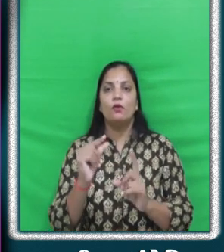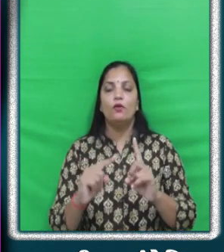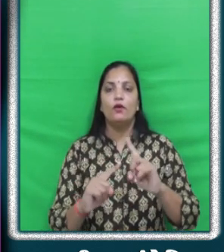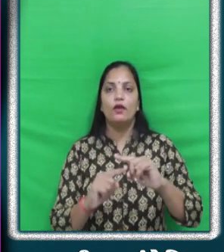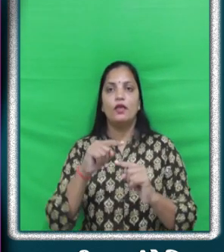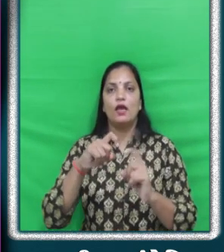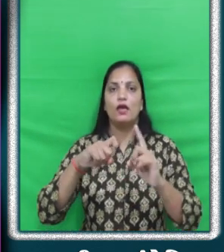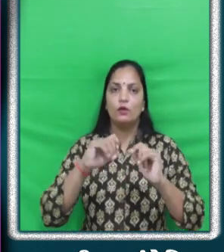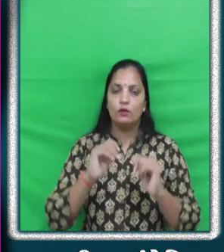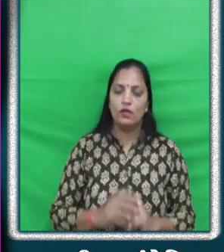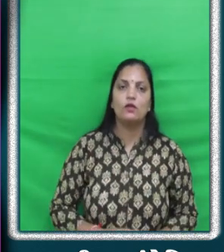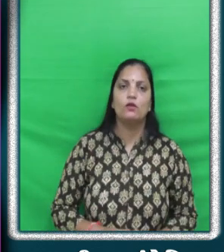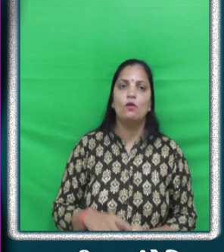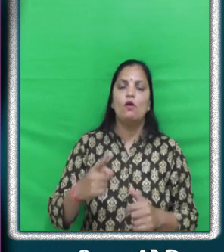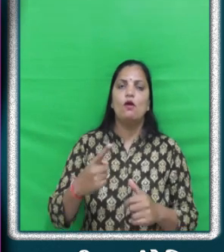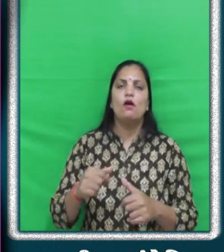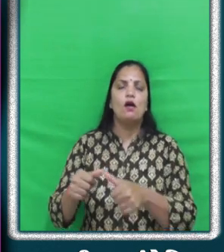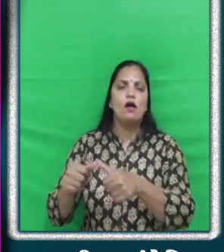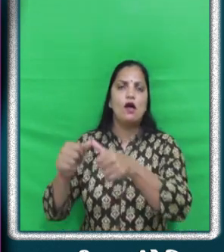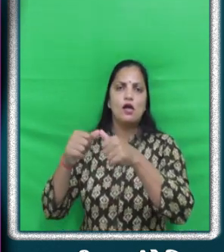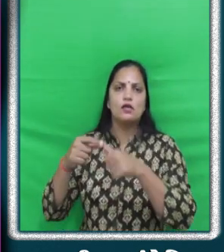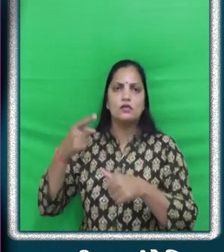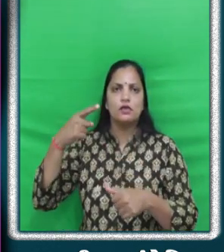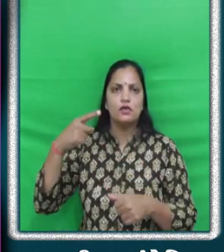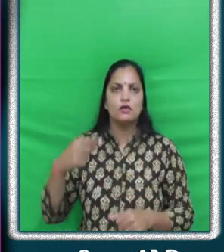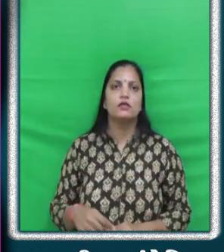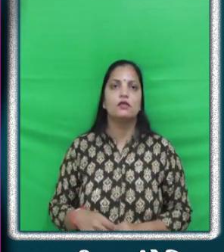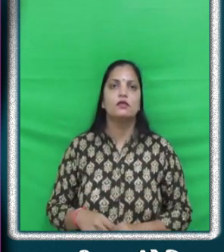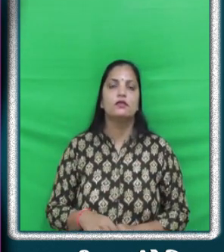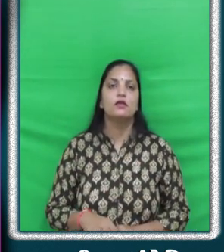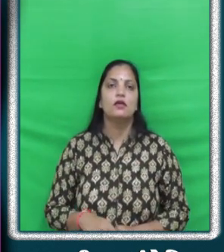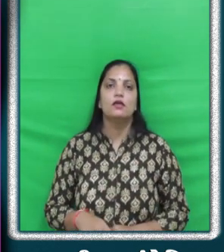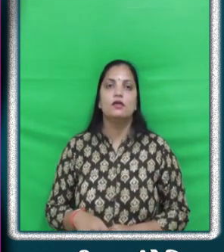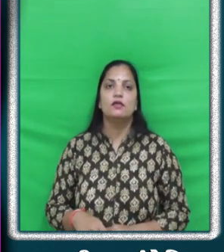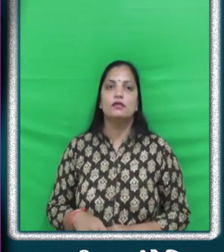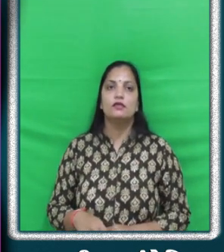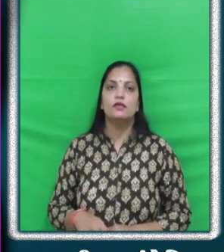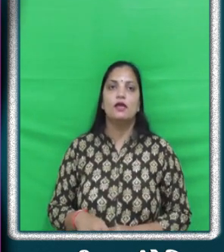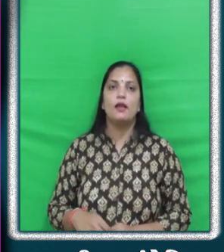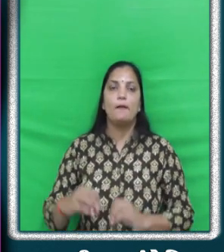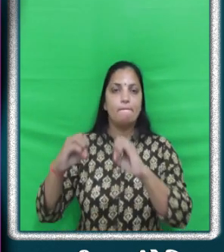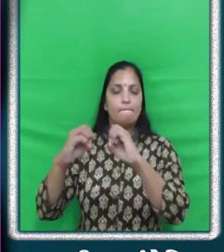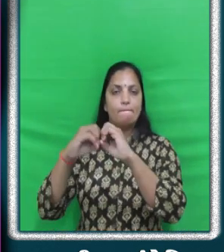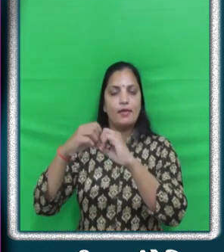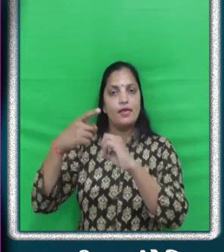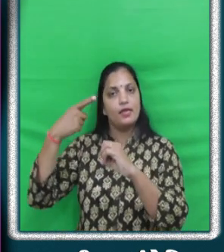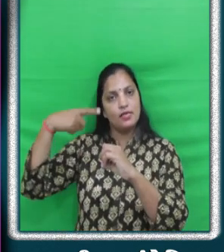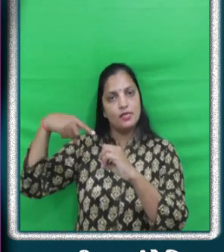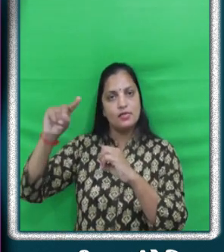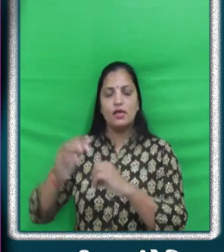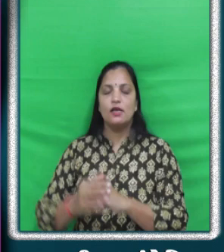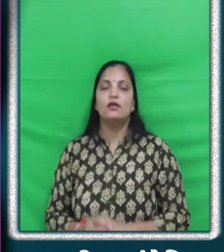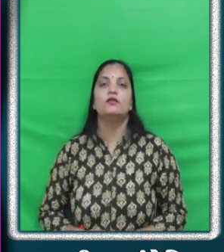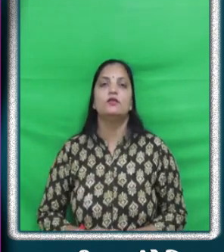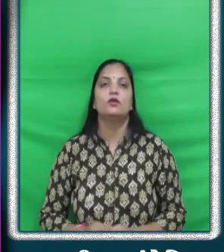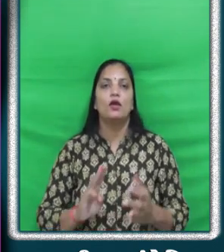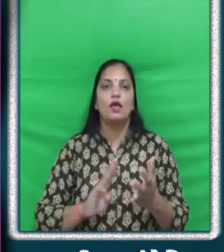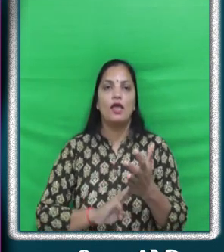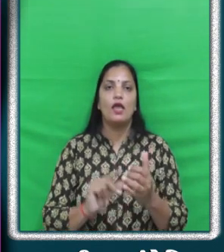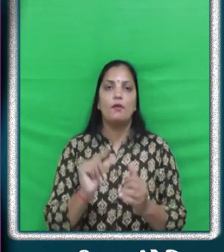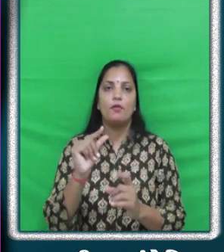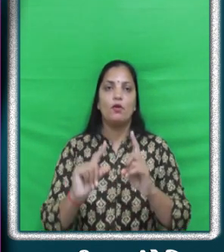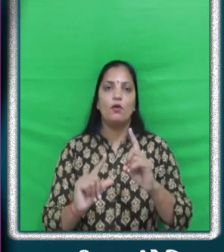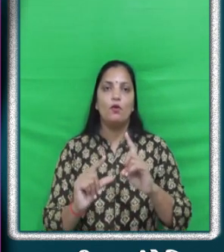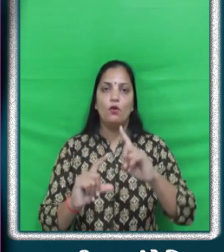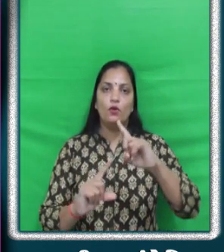છે સાચો બી આન્સર. મેં કીધું હતું ને પહેલો જેનો આન્સર આવશે હું વાંચીશ કમેન્ટ. મૂત્રપિંડ નલિકા ટેલી કરી દીધું